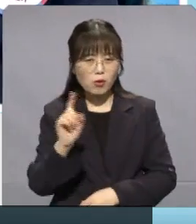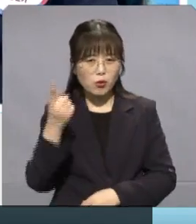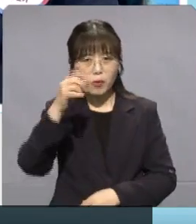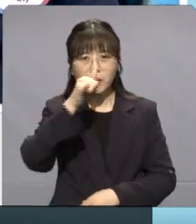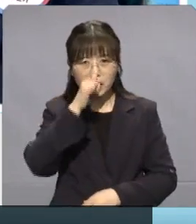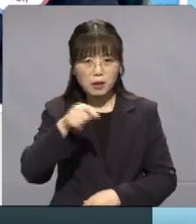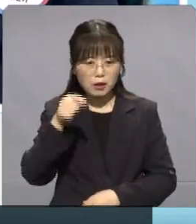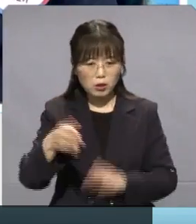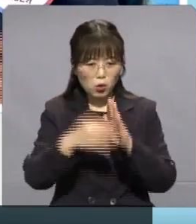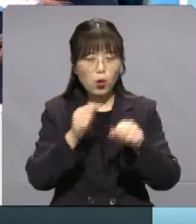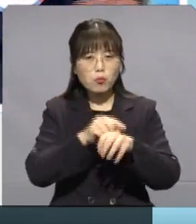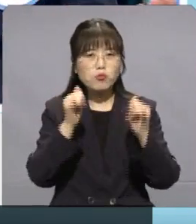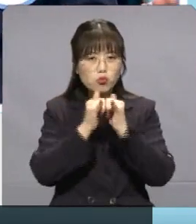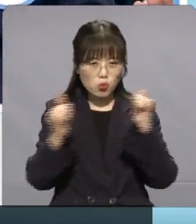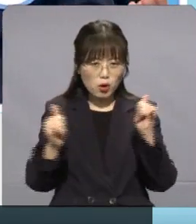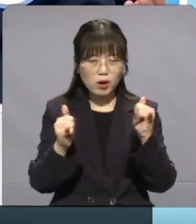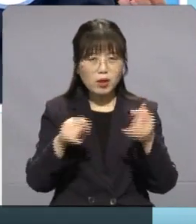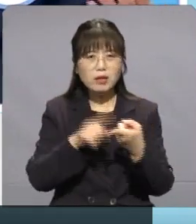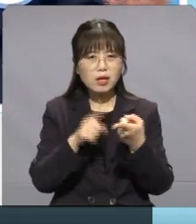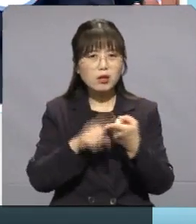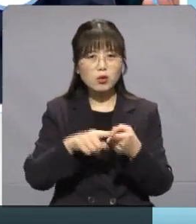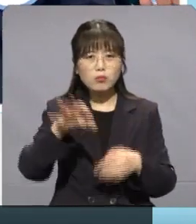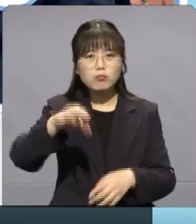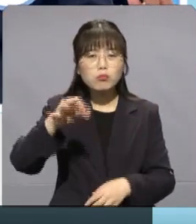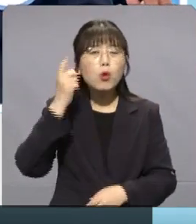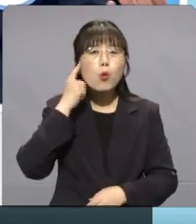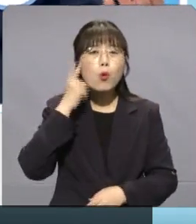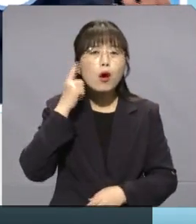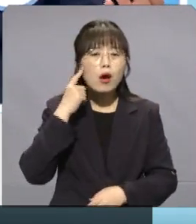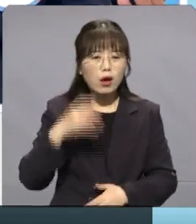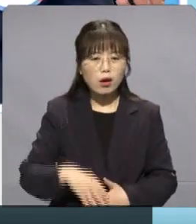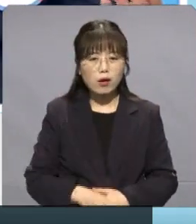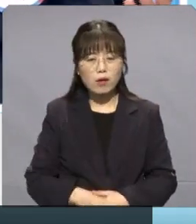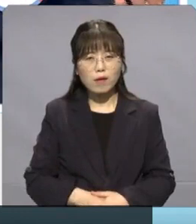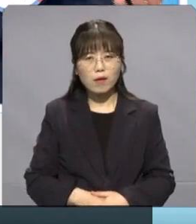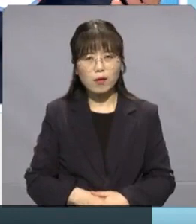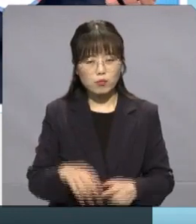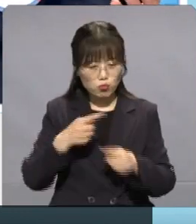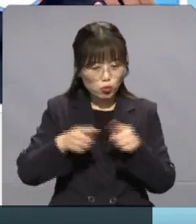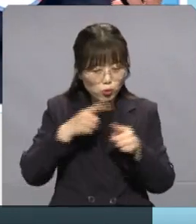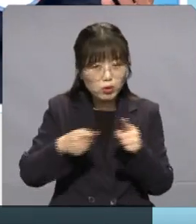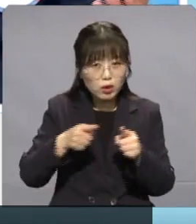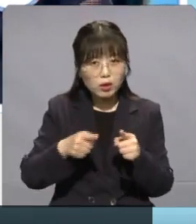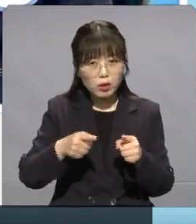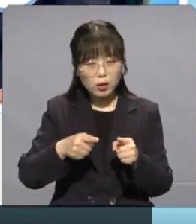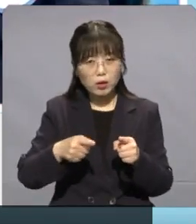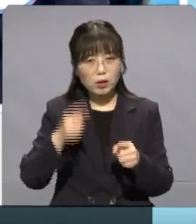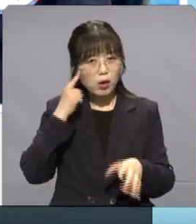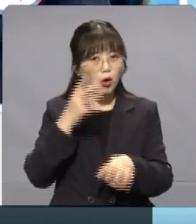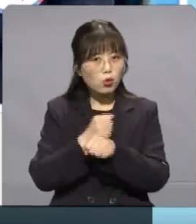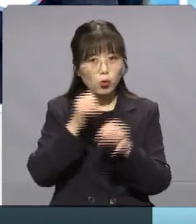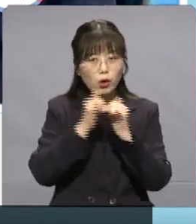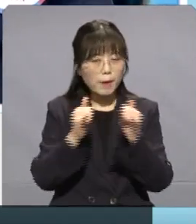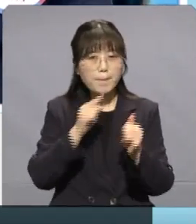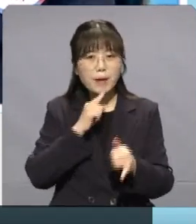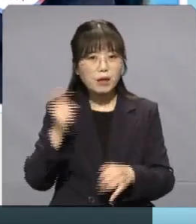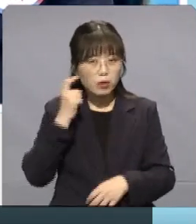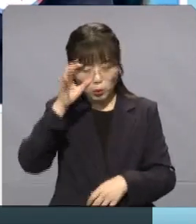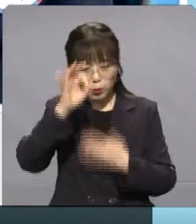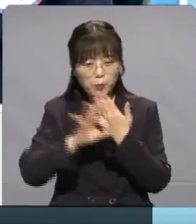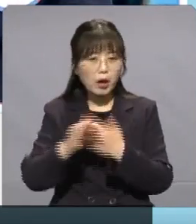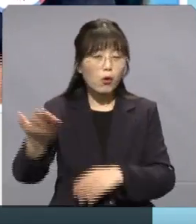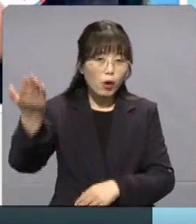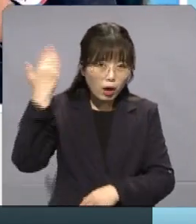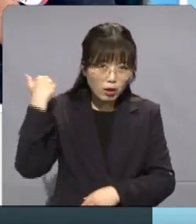공무원 시험에 대한 인기가 굉장히 시들해졌어요. 이유가 다시 뭘까요? 그걸 갖다 분석해 놓은 사회학자들 얘기를 들어보게 되면은